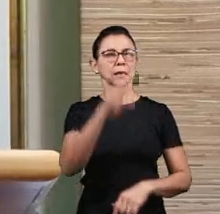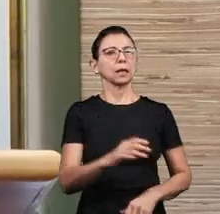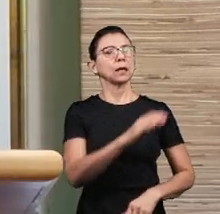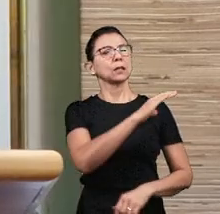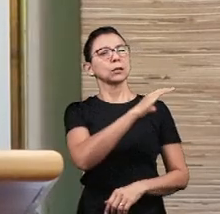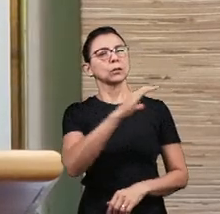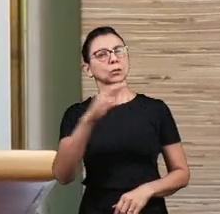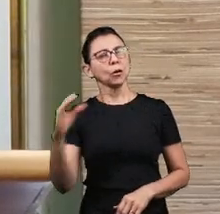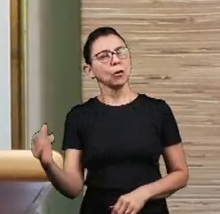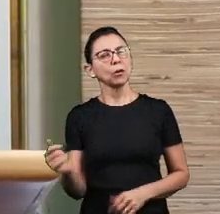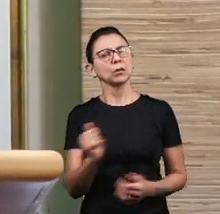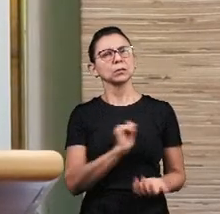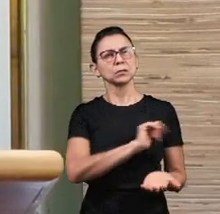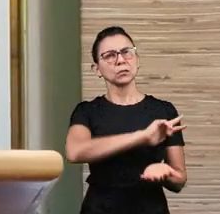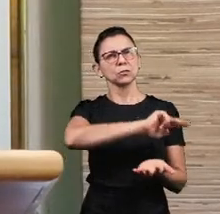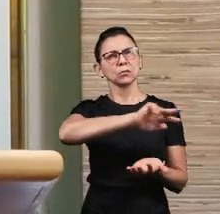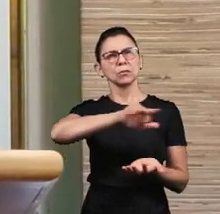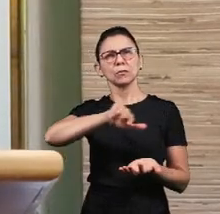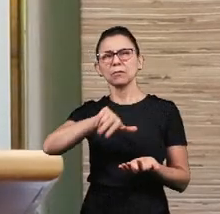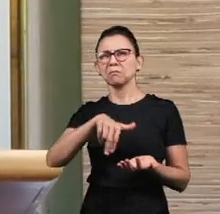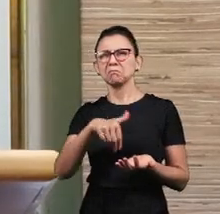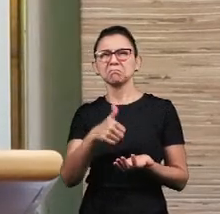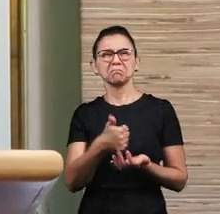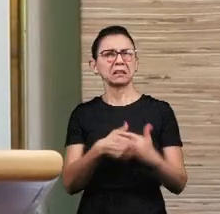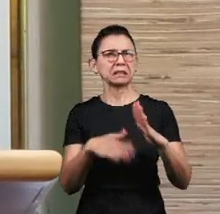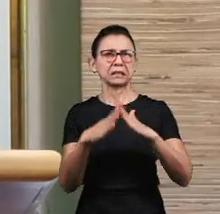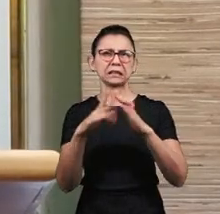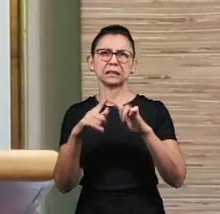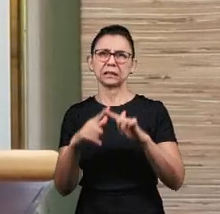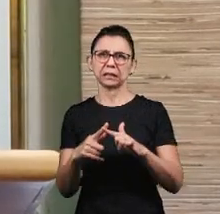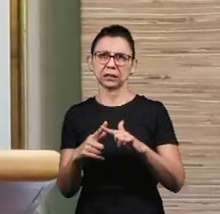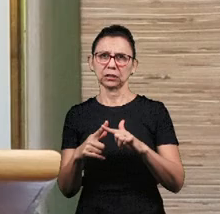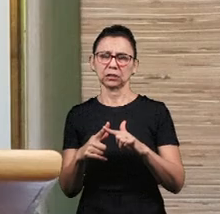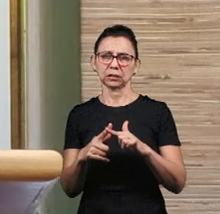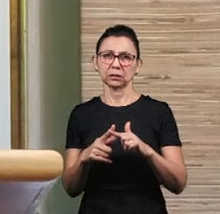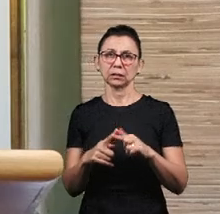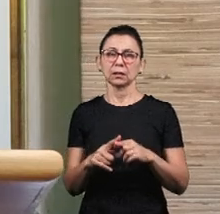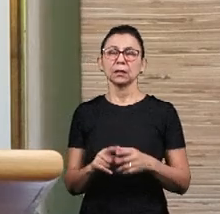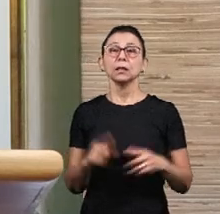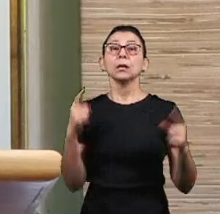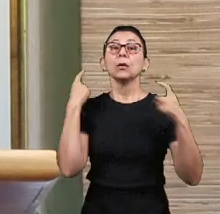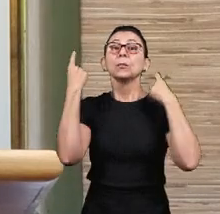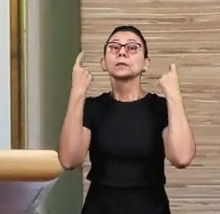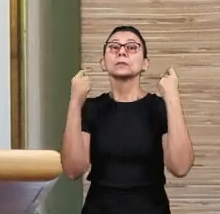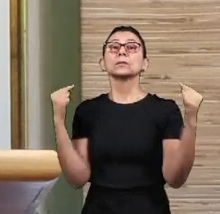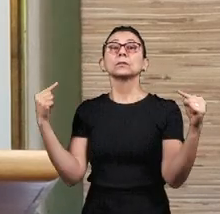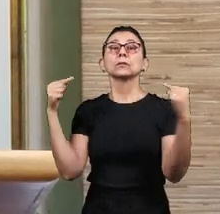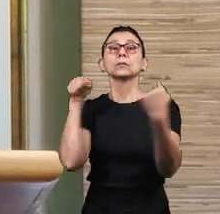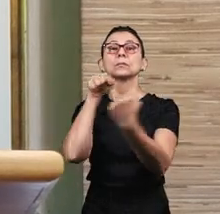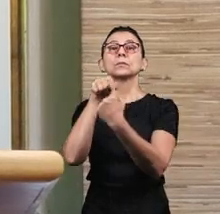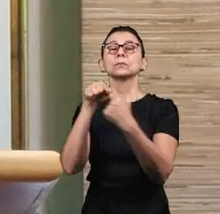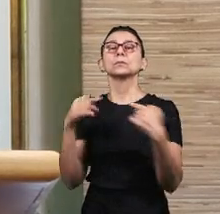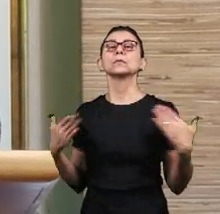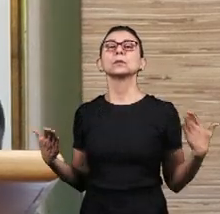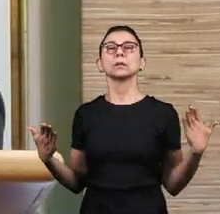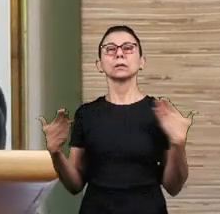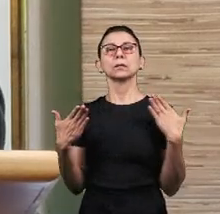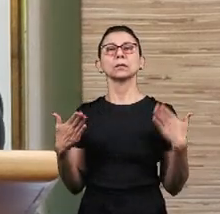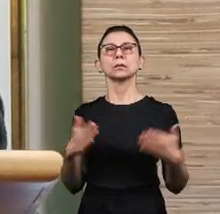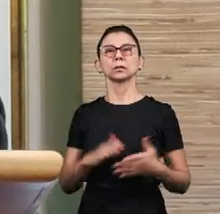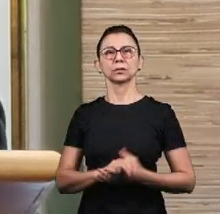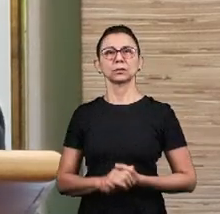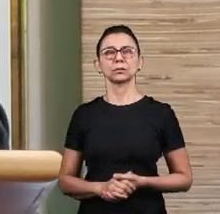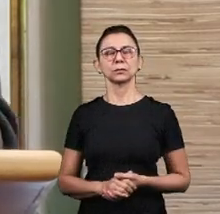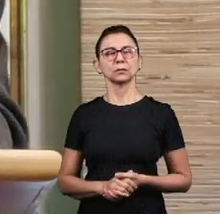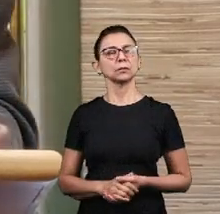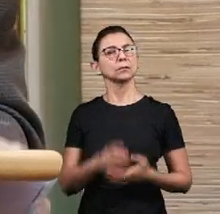nous ont envoyés ici. Quelle est notre grande préoccupation et objectif ici aujourd'hui? C'est de parler de